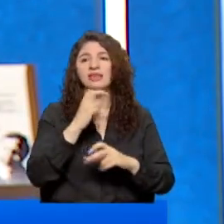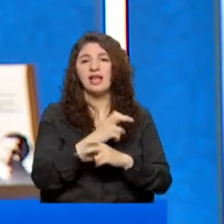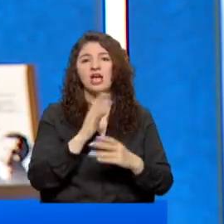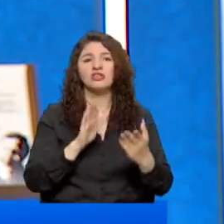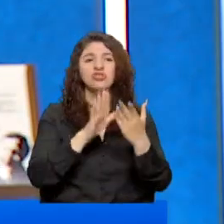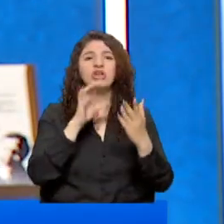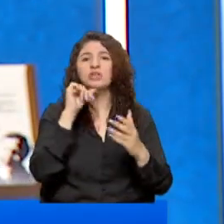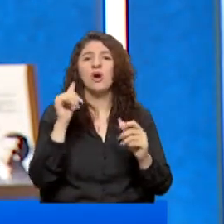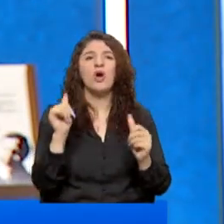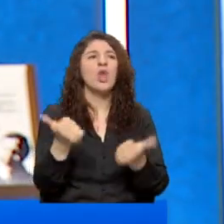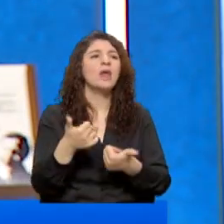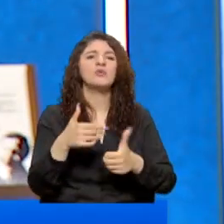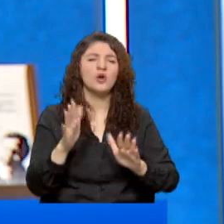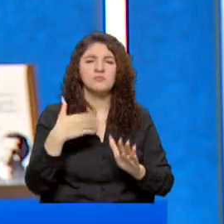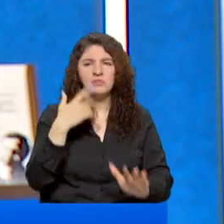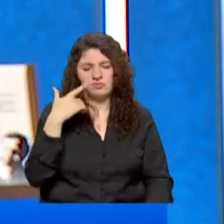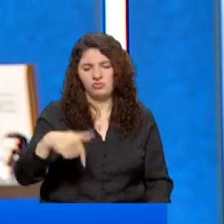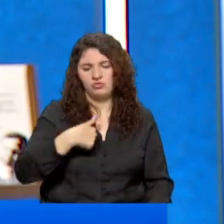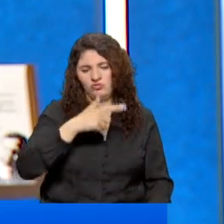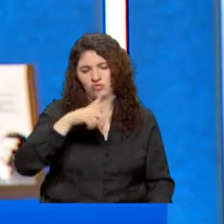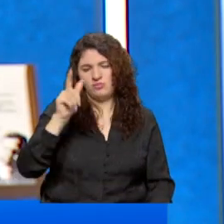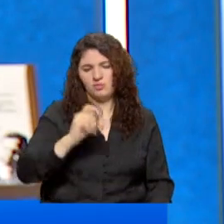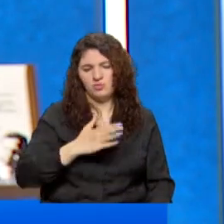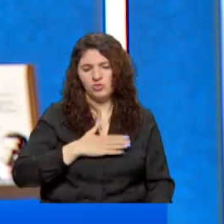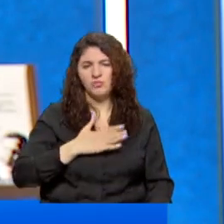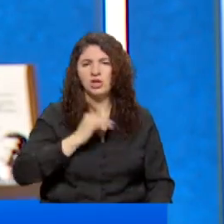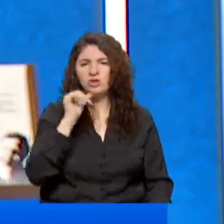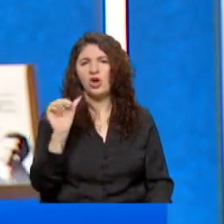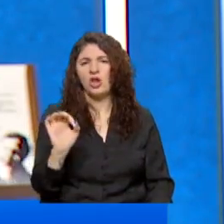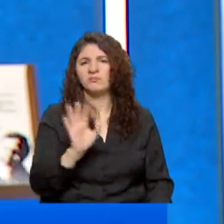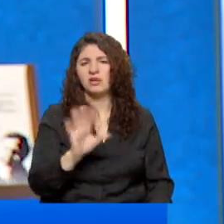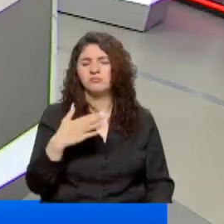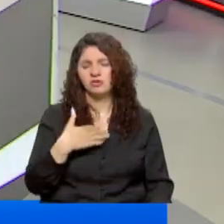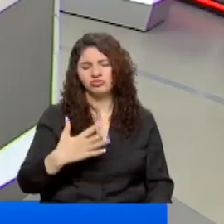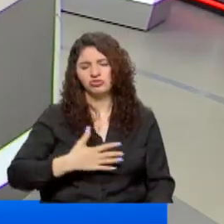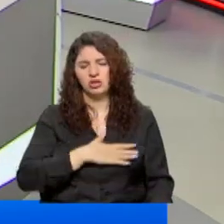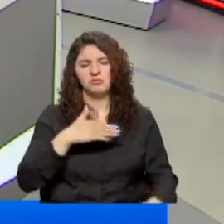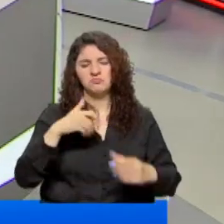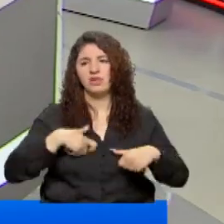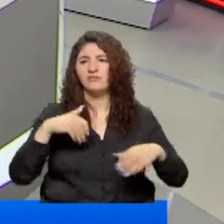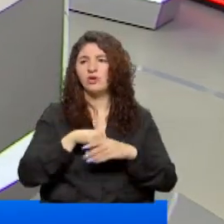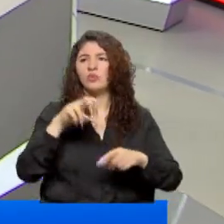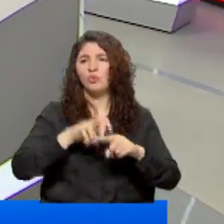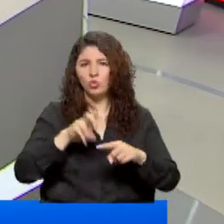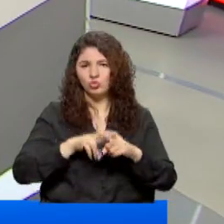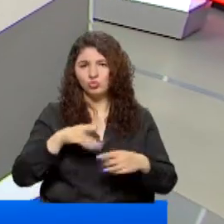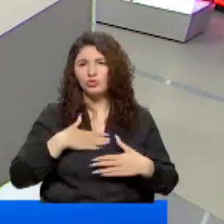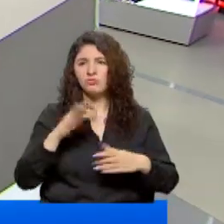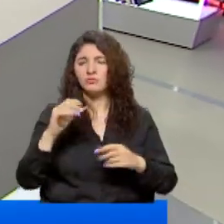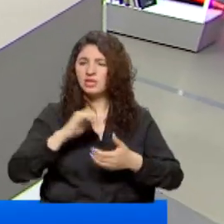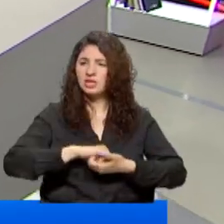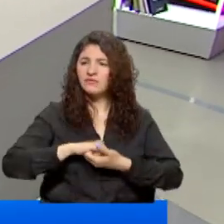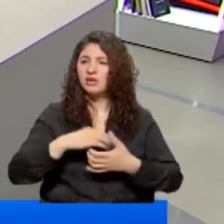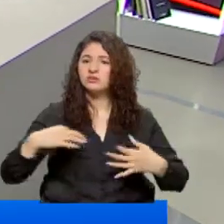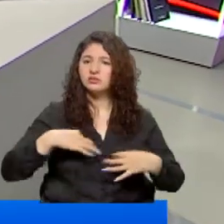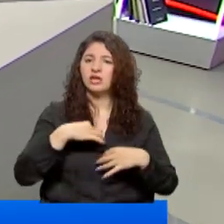riskler karşısında hiçbir önemi yok Bakın ben buradan bu çağrı yapıyorum hiç önemli bir Cumhuriyet Halk Partisi'nin milletvekilleri koltuklarımızı böyle bir